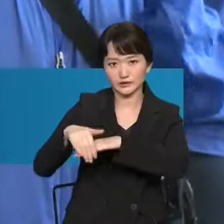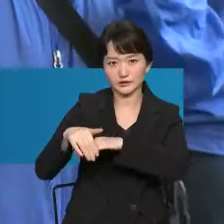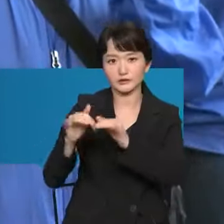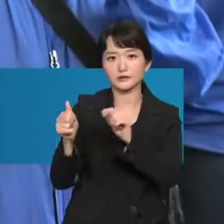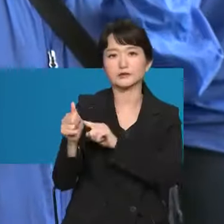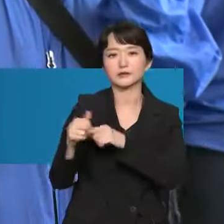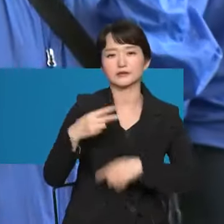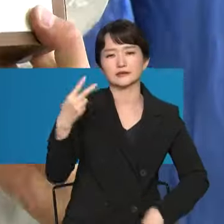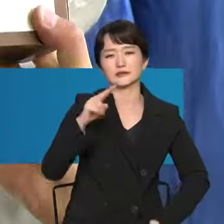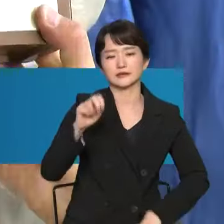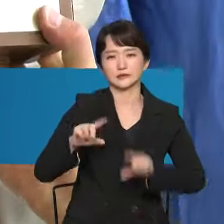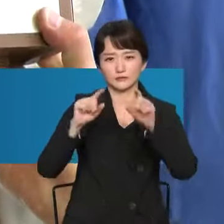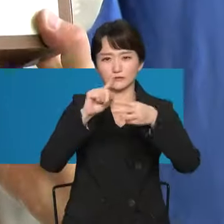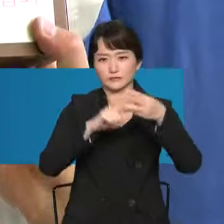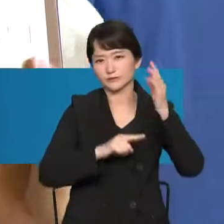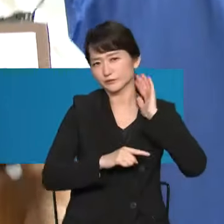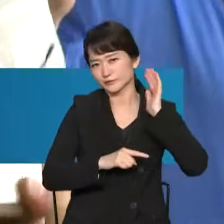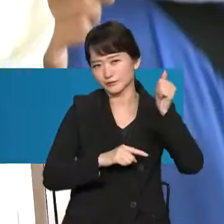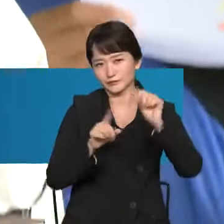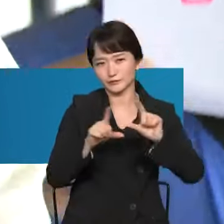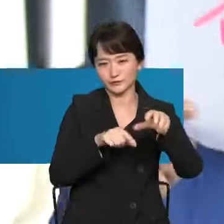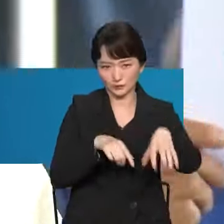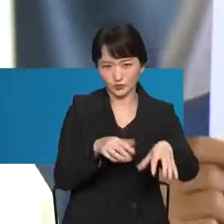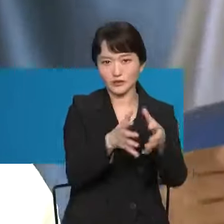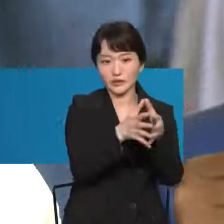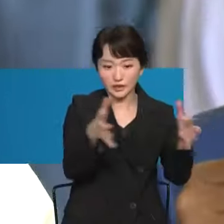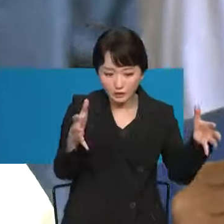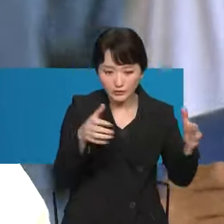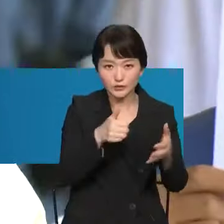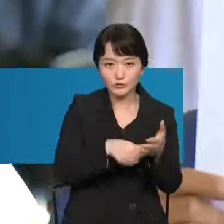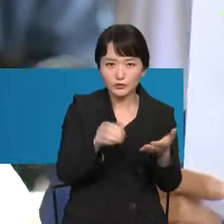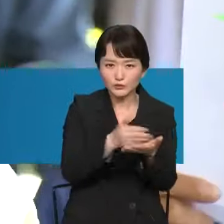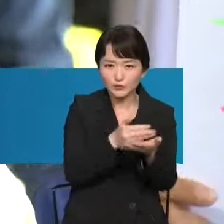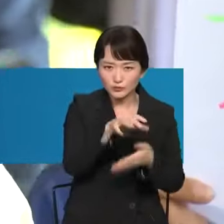입주민은 2022년 윤석열 대통령이 살던 아파트